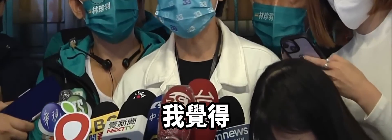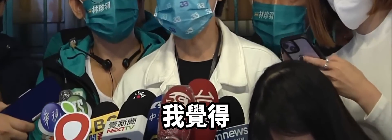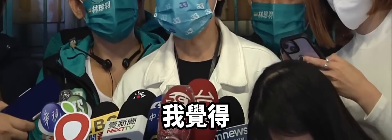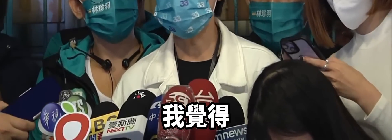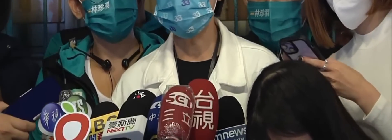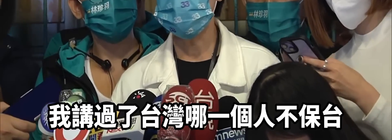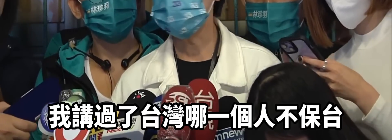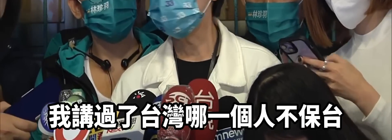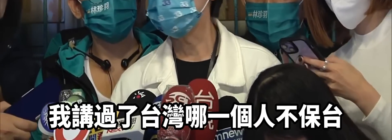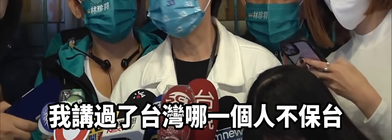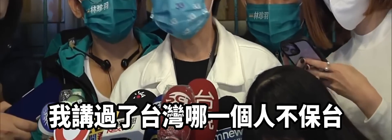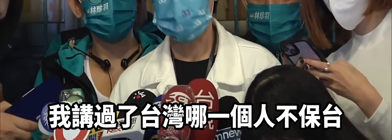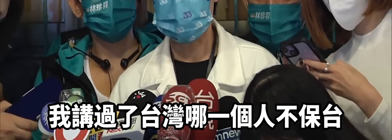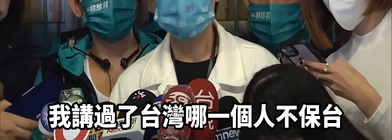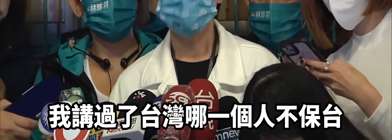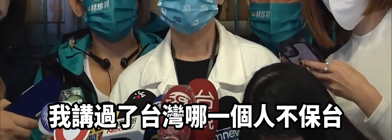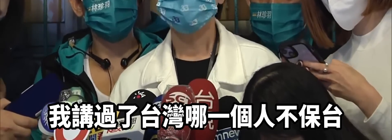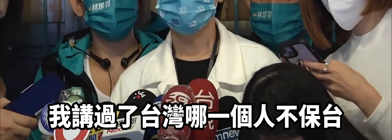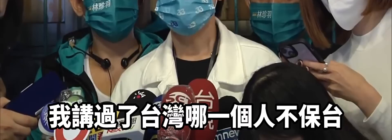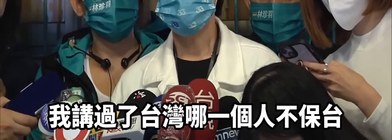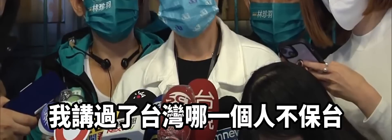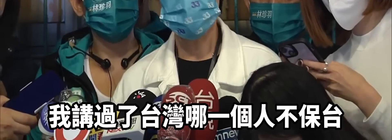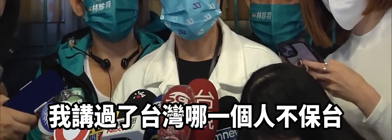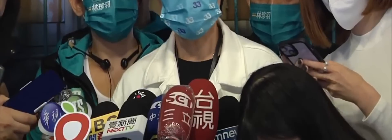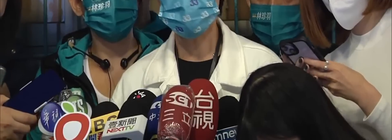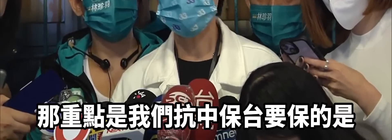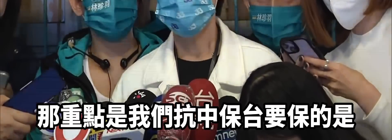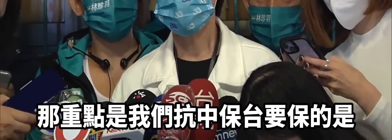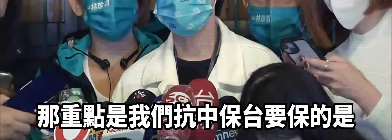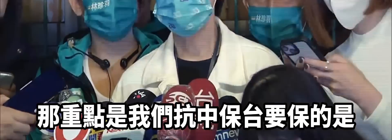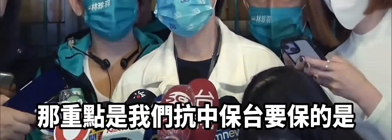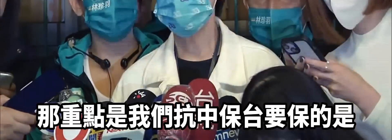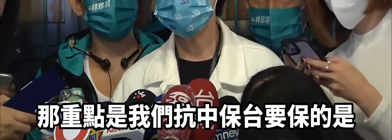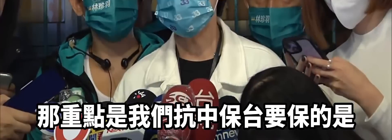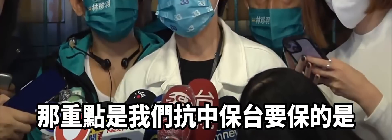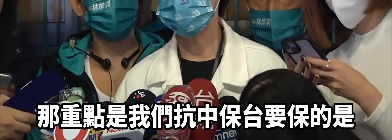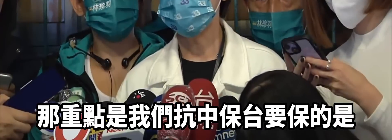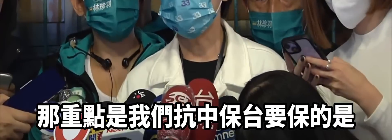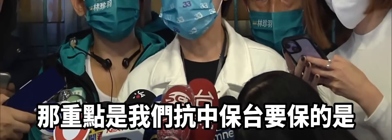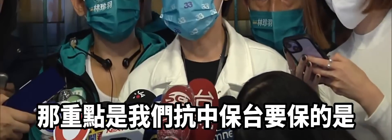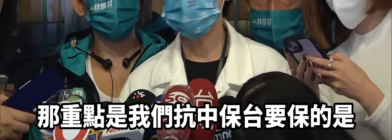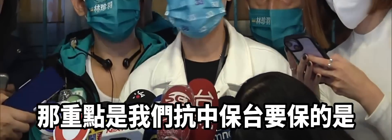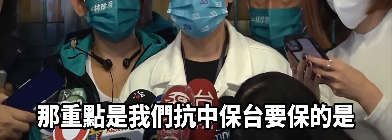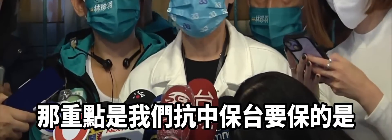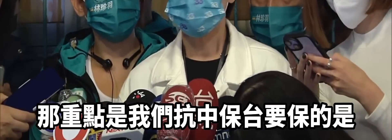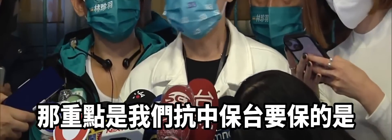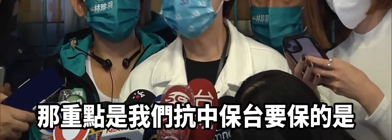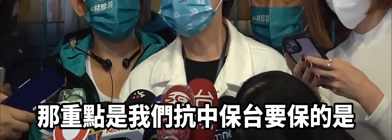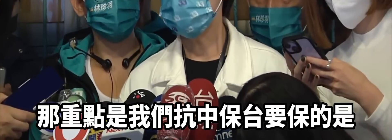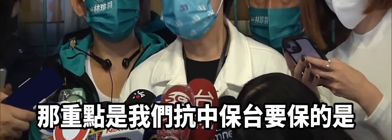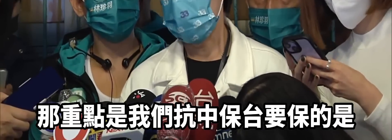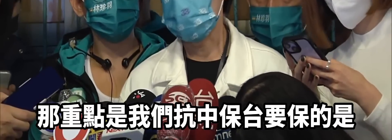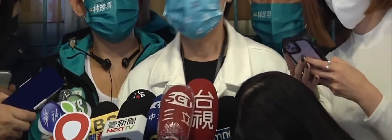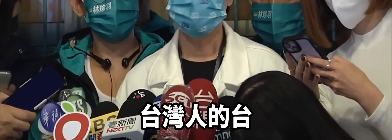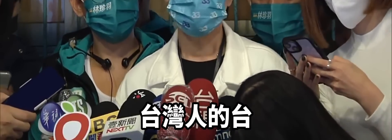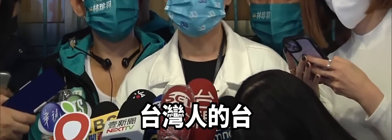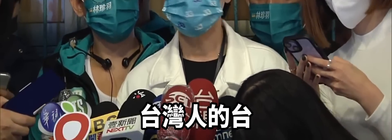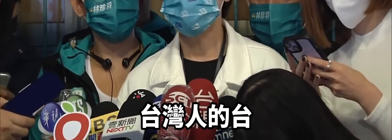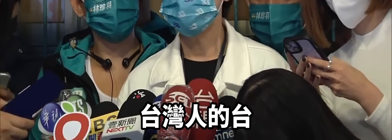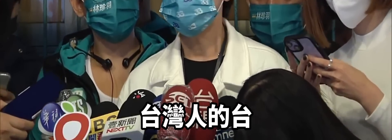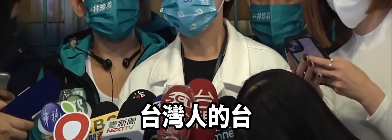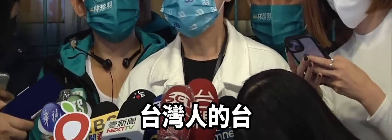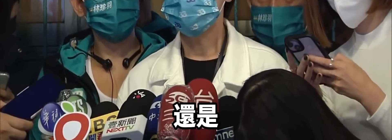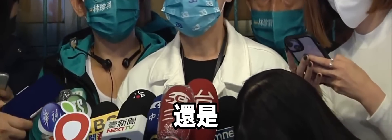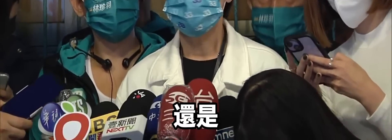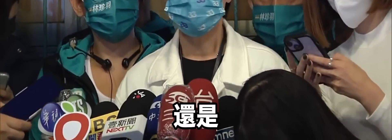我觉得我讲过了，台湾哪一个人不保台？那重点是我们抗中保台要保的是台湾